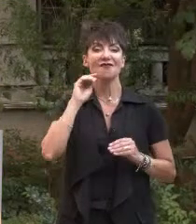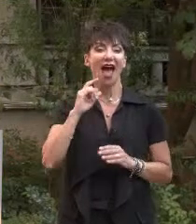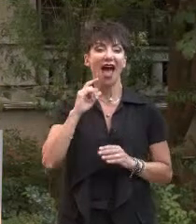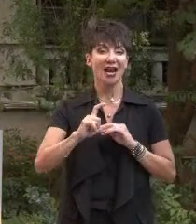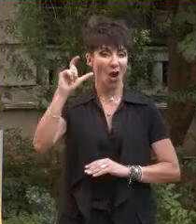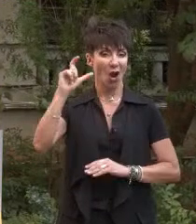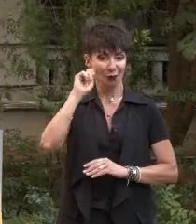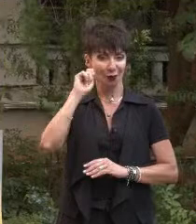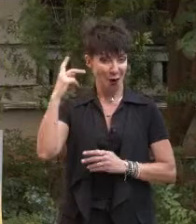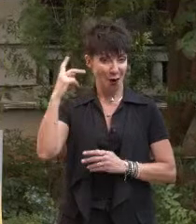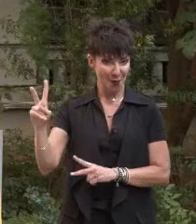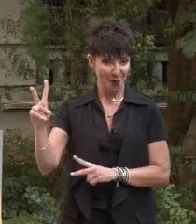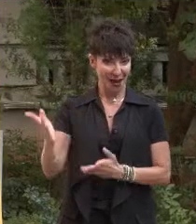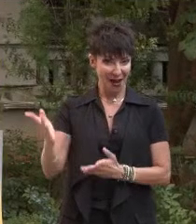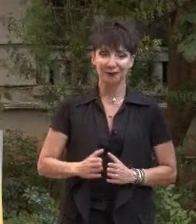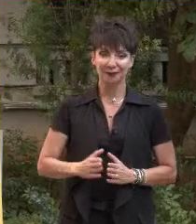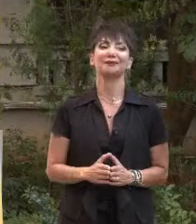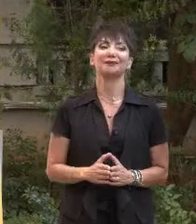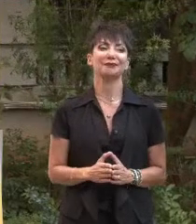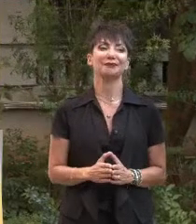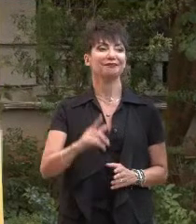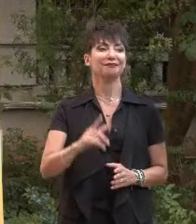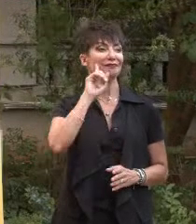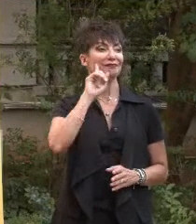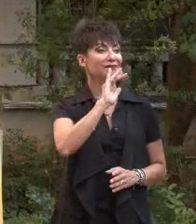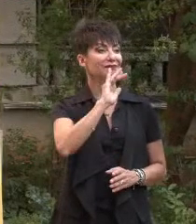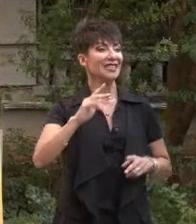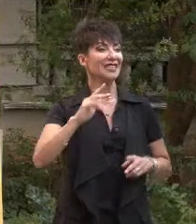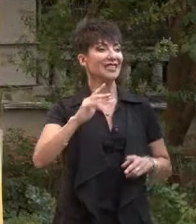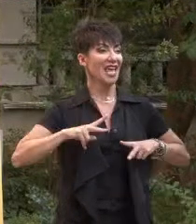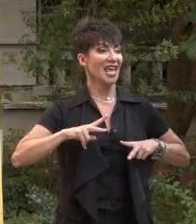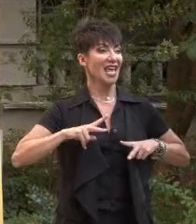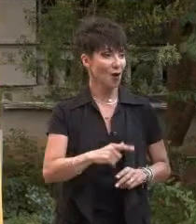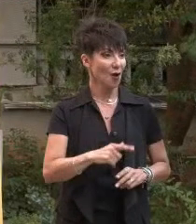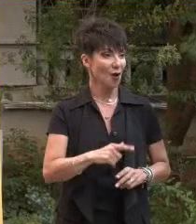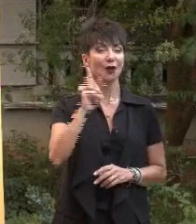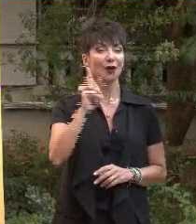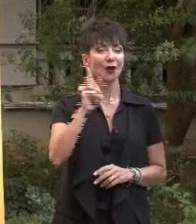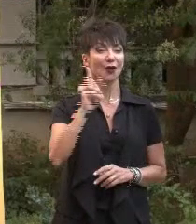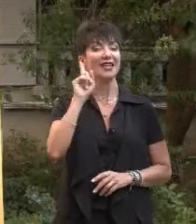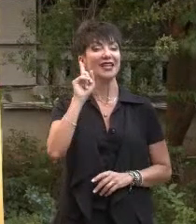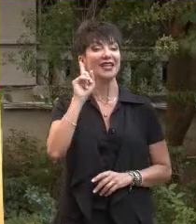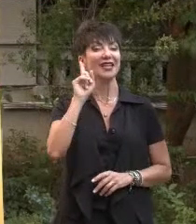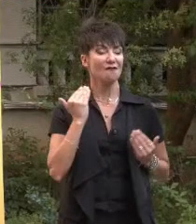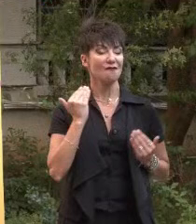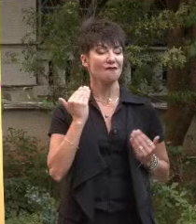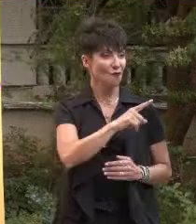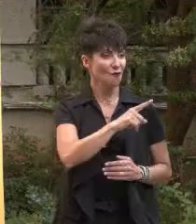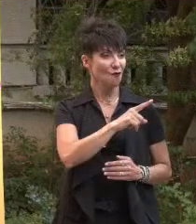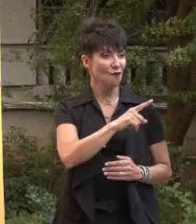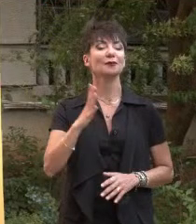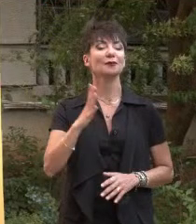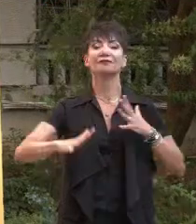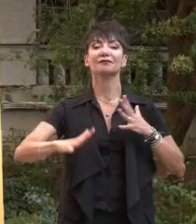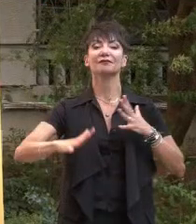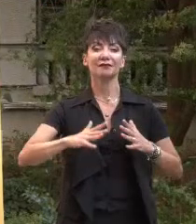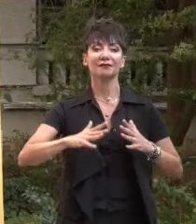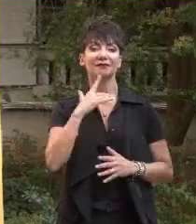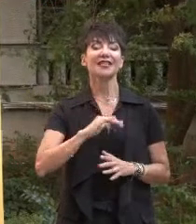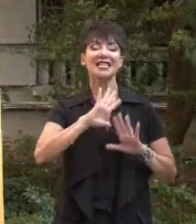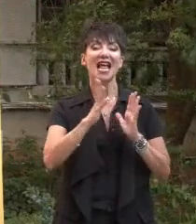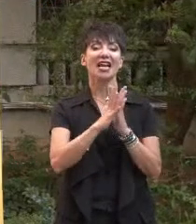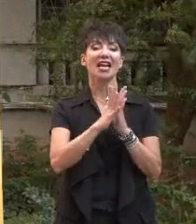Αγαπητοί και αξιότιμοι, κυρία Υφυπουργέ, κυρία Βούλτεψη, αξιότιμε και αγαπητέ, κυρία Γενική Γραμματέα, κύριε